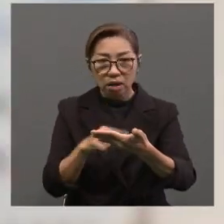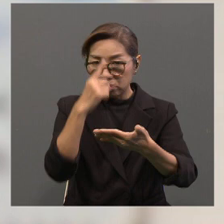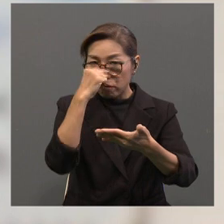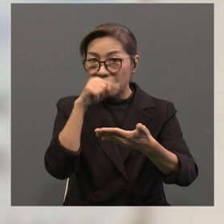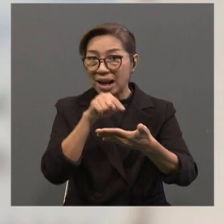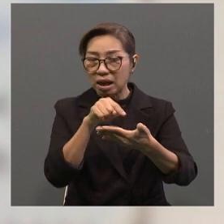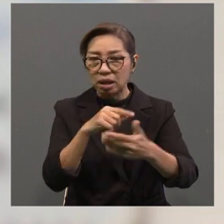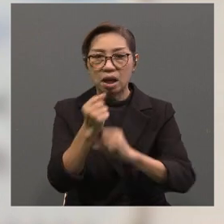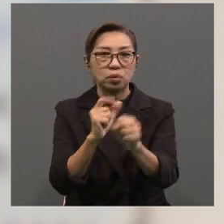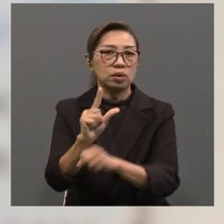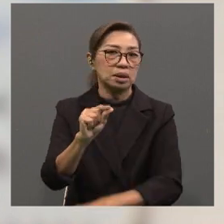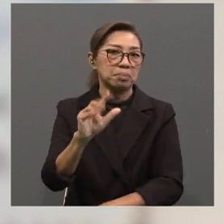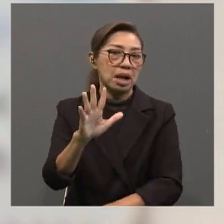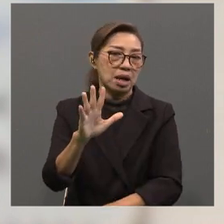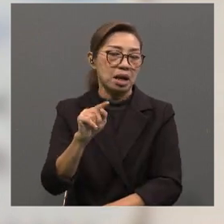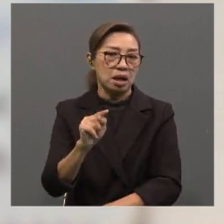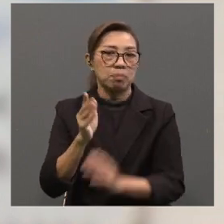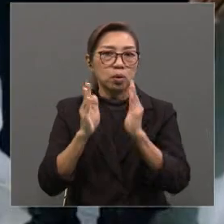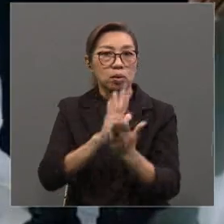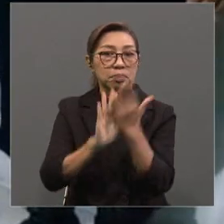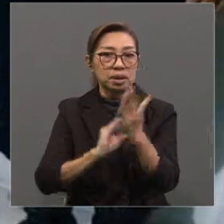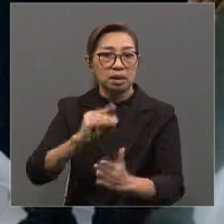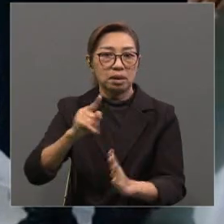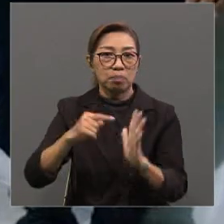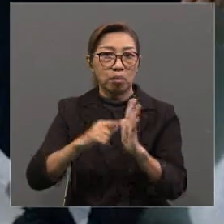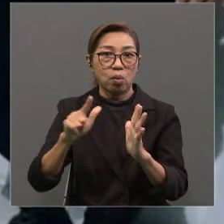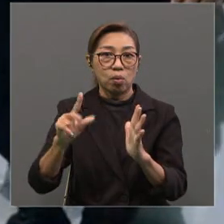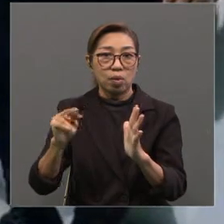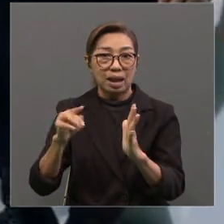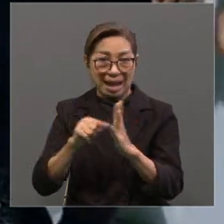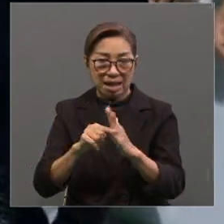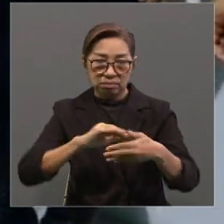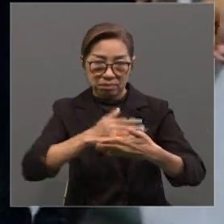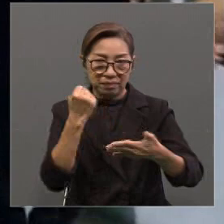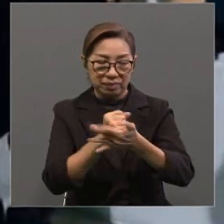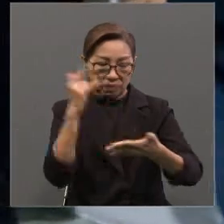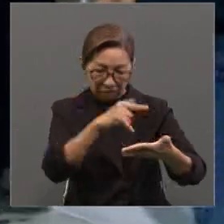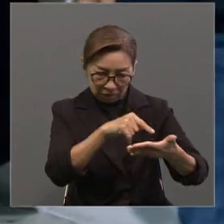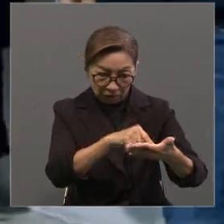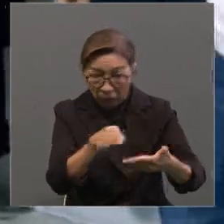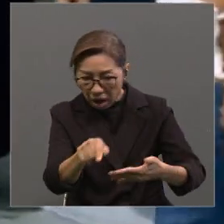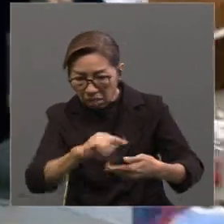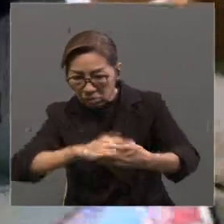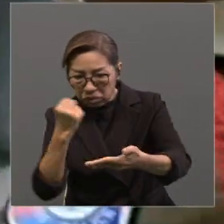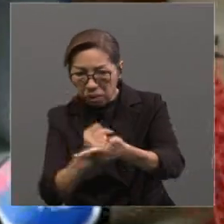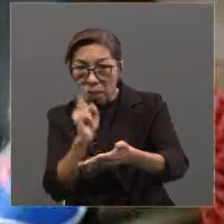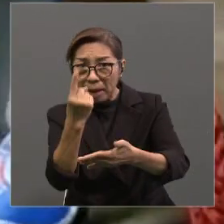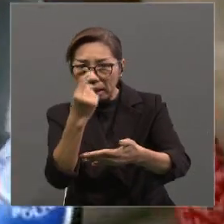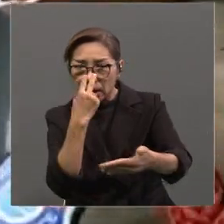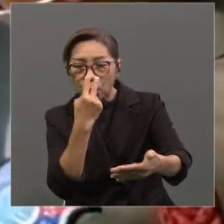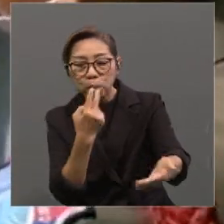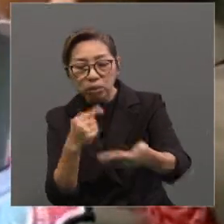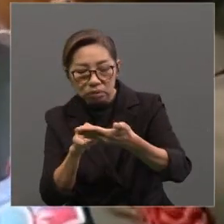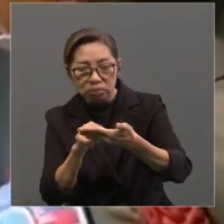อร์ซี่นะคะอายุ25ปีสัญชาติโปแลนด์แล้วก็ไปพบพาสปอร์ตอีกเล่มหนึ่งด้วยก็คาดว่าจะเป็นของหญิงสาวชาวยูเครน